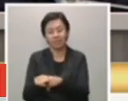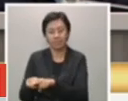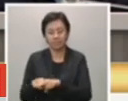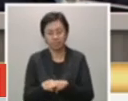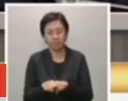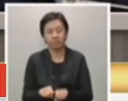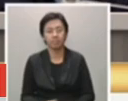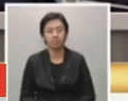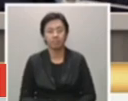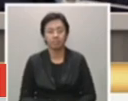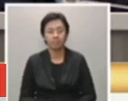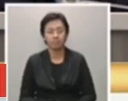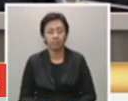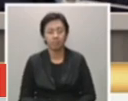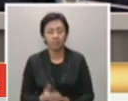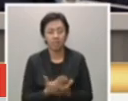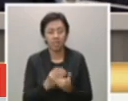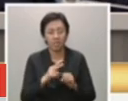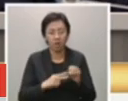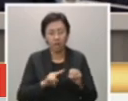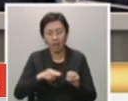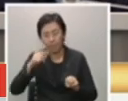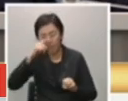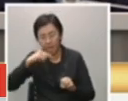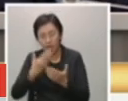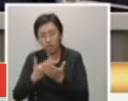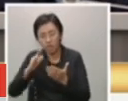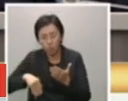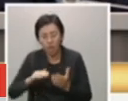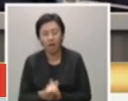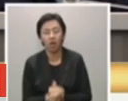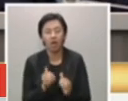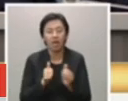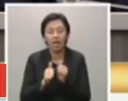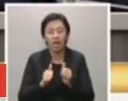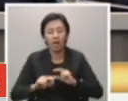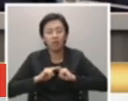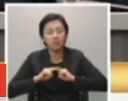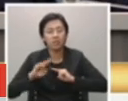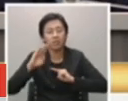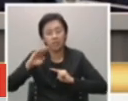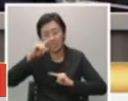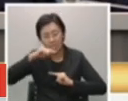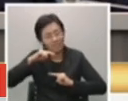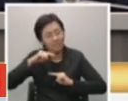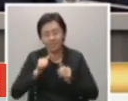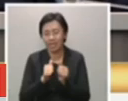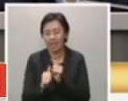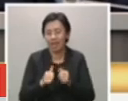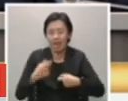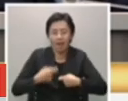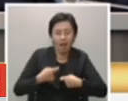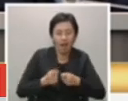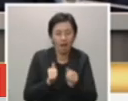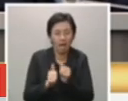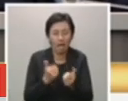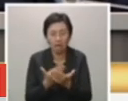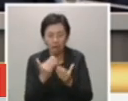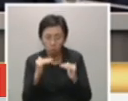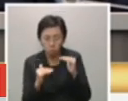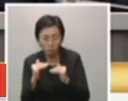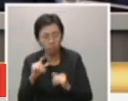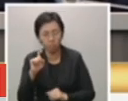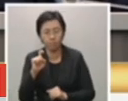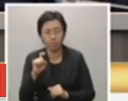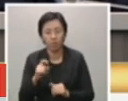ตอนนี้เมื่อค่าบาทแข็งขึ้นเรื่อยๆความสามารถการแข่งขันของเอกชนไทยหมดไปไม่สามารถแข่งขันได้ราคาได้โรงง